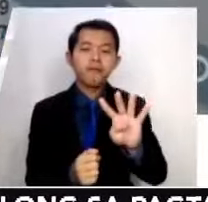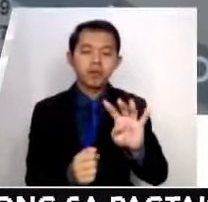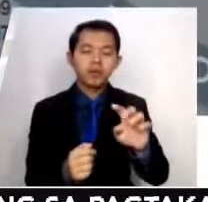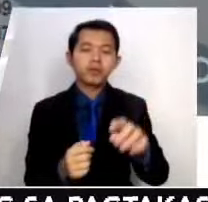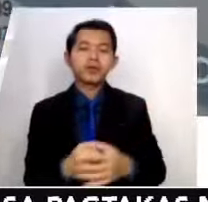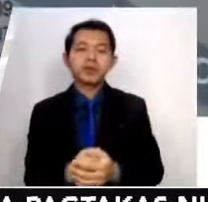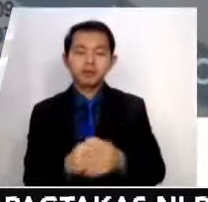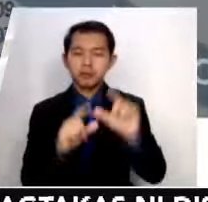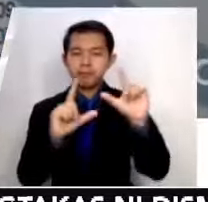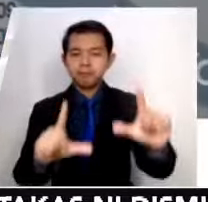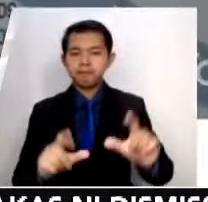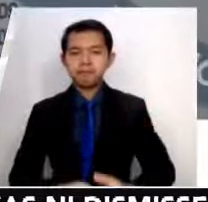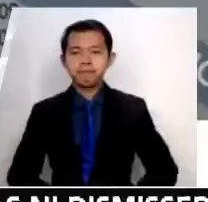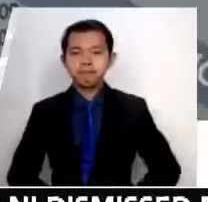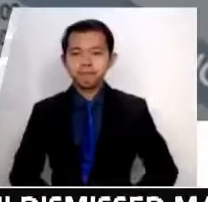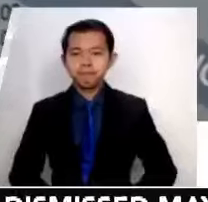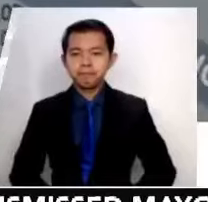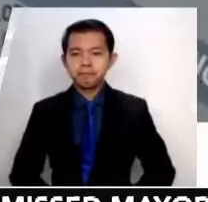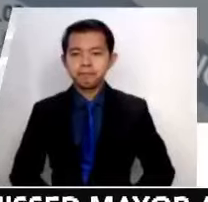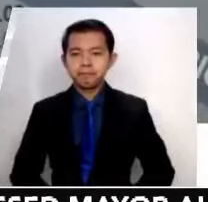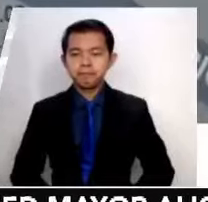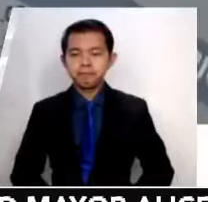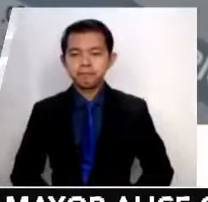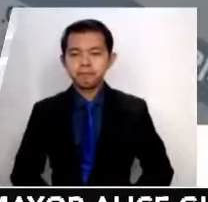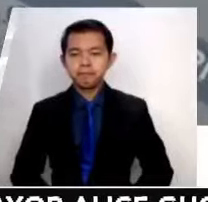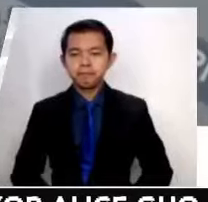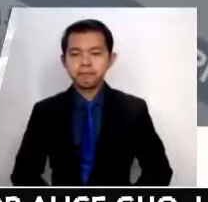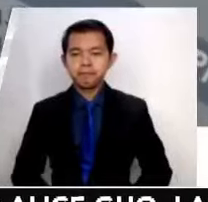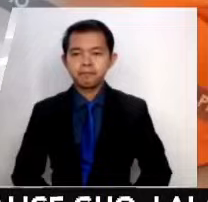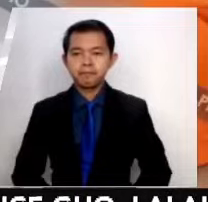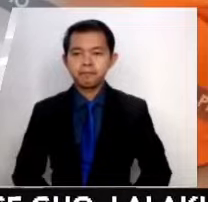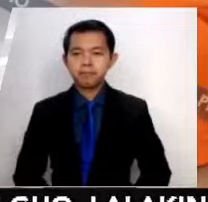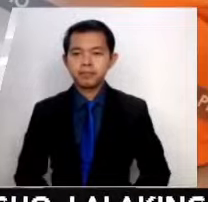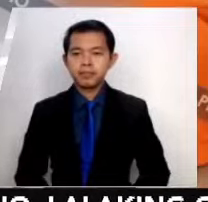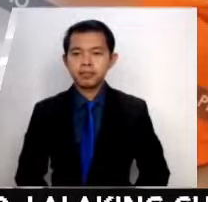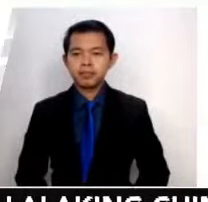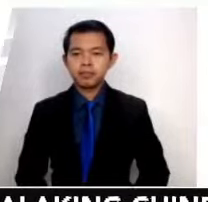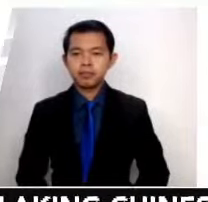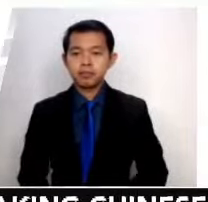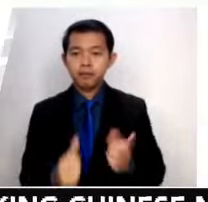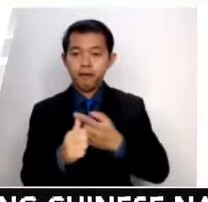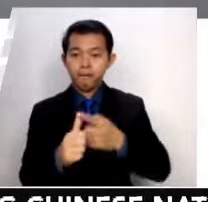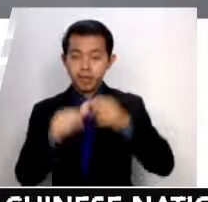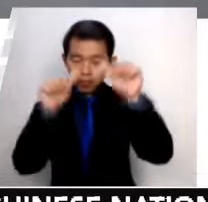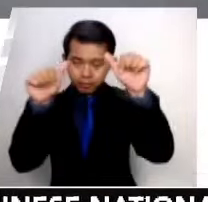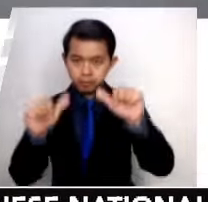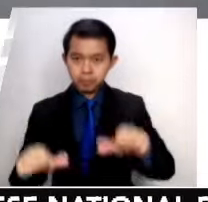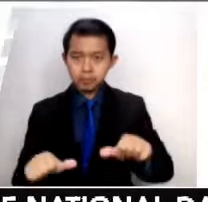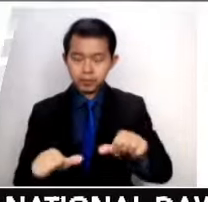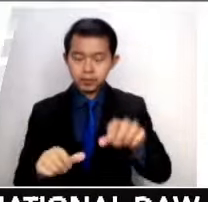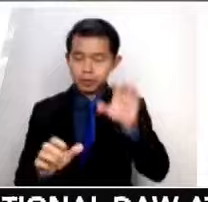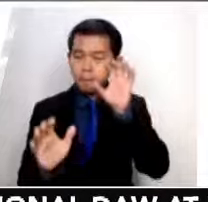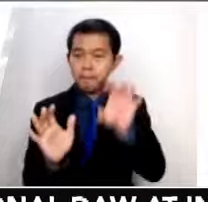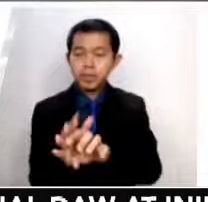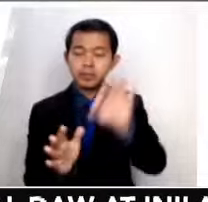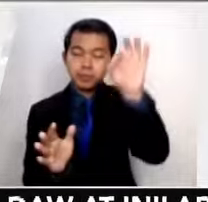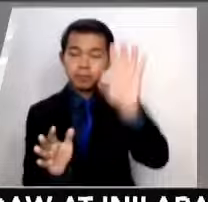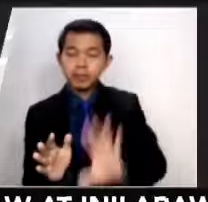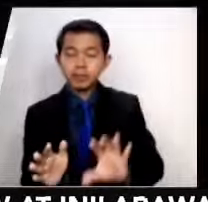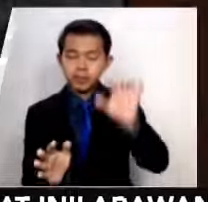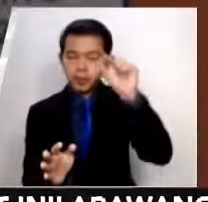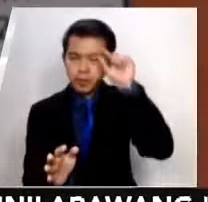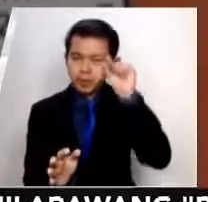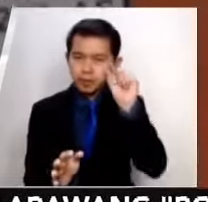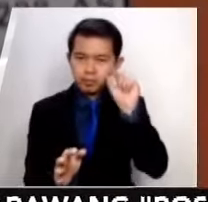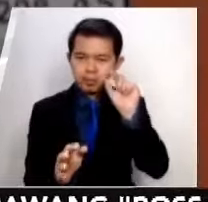federation napuna ang blurred mug shots sina Pastor apolo Kiboy at apat na kapwa akusado na inilabas ng PNP kahapon